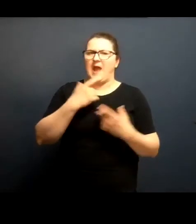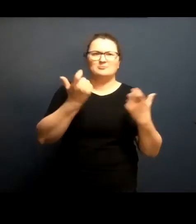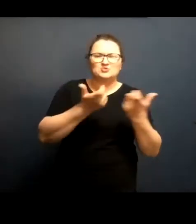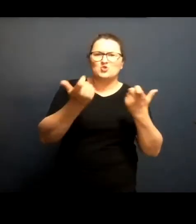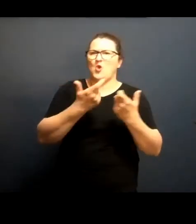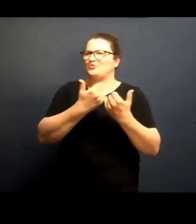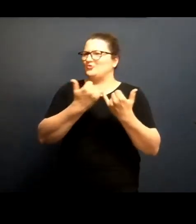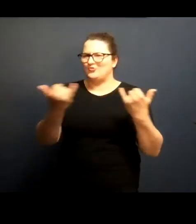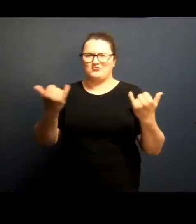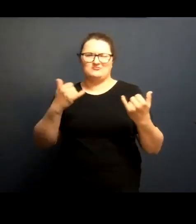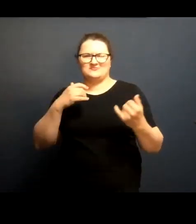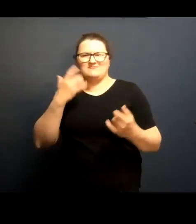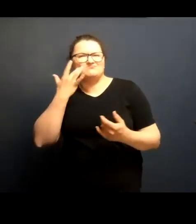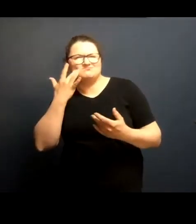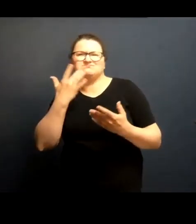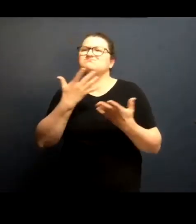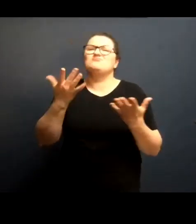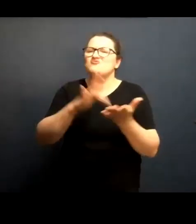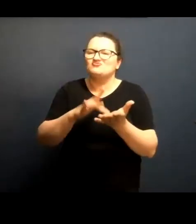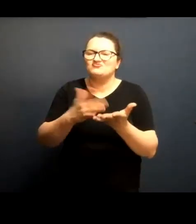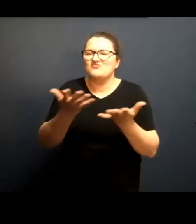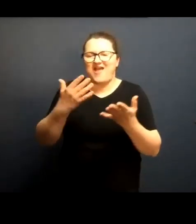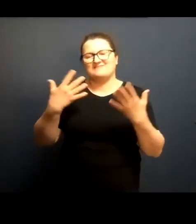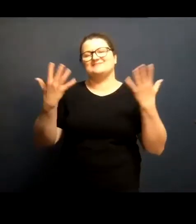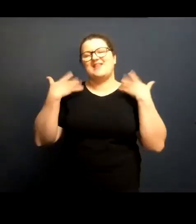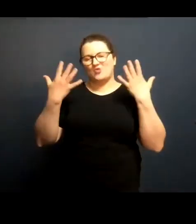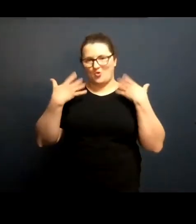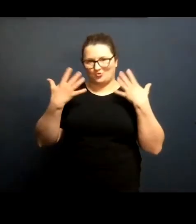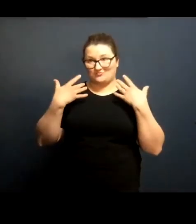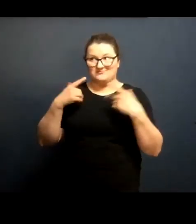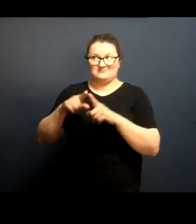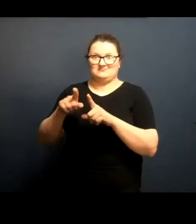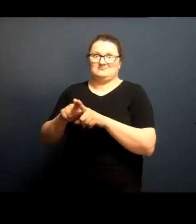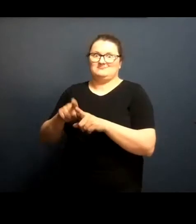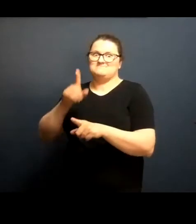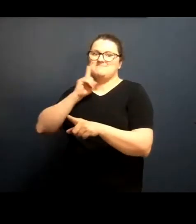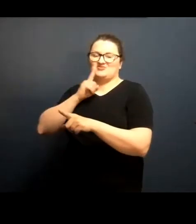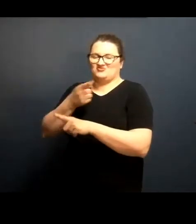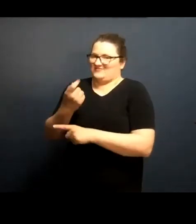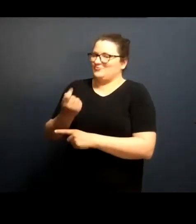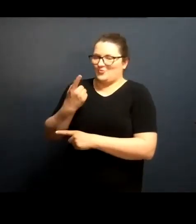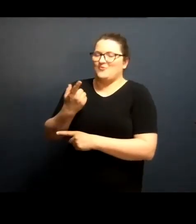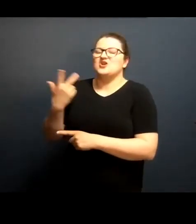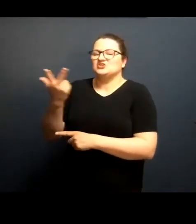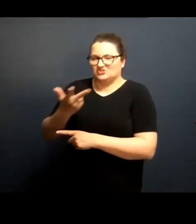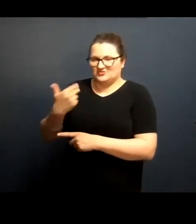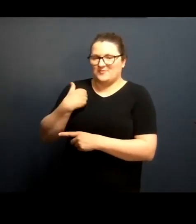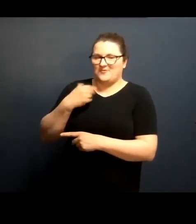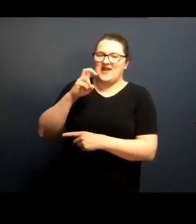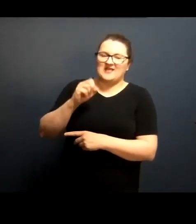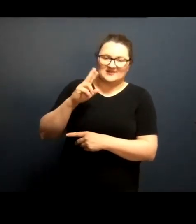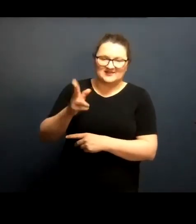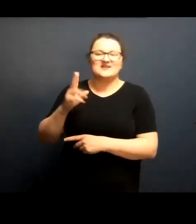sanatoriach. To jest taka wypowiedź dla odmiany mężczyzn. W tym całym badaniu wystąpili tylko trzej mężczyźni, Henryk, Tadeusz i Czesław.